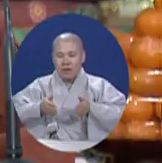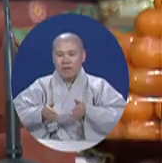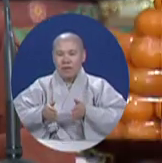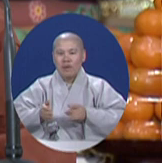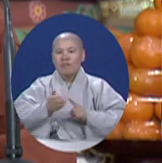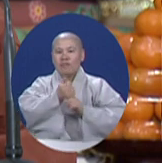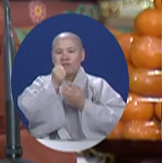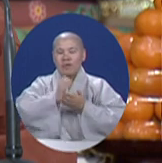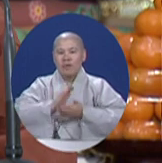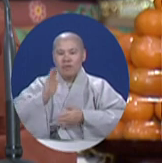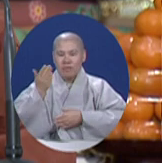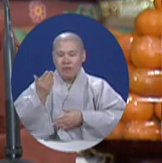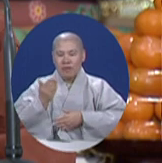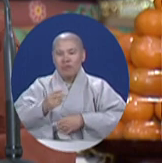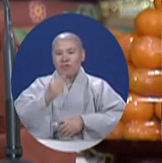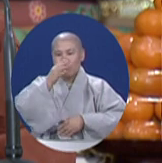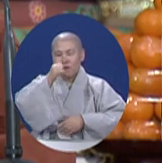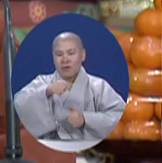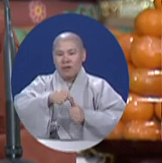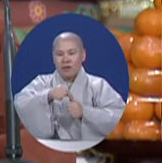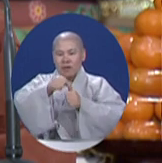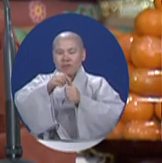견성성불하고 제도중생하고